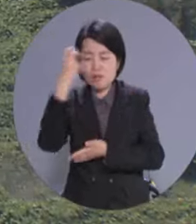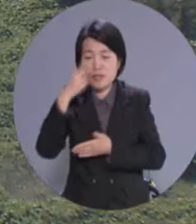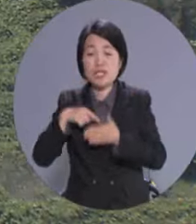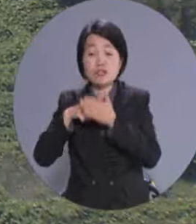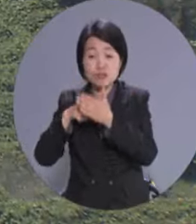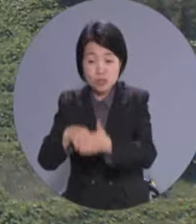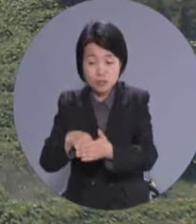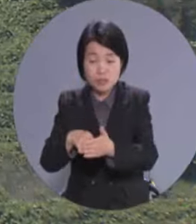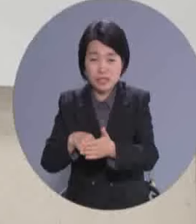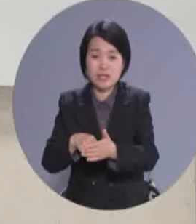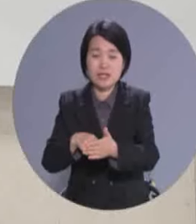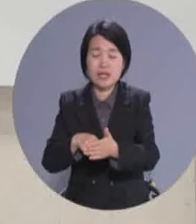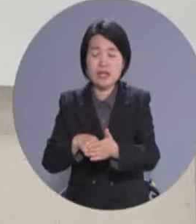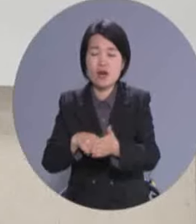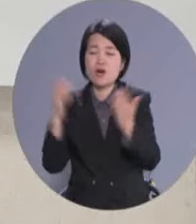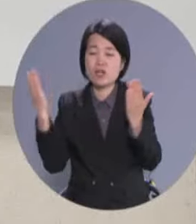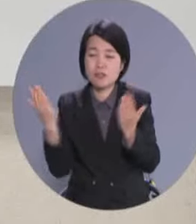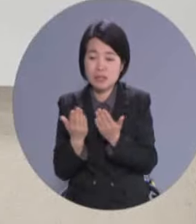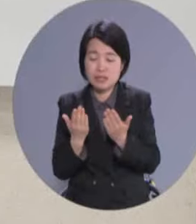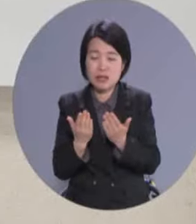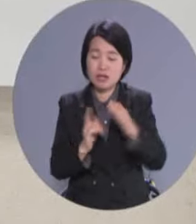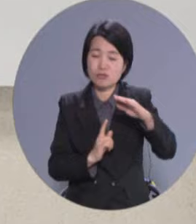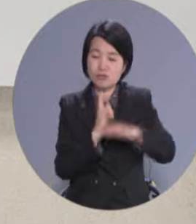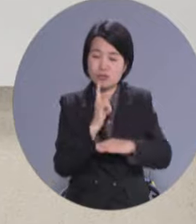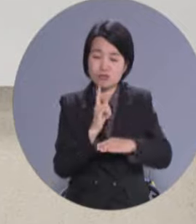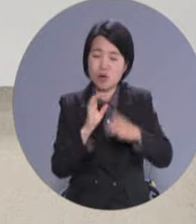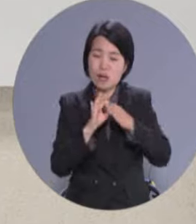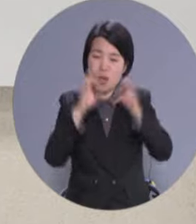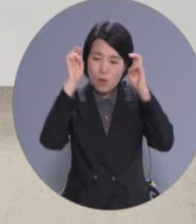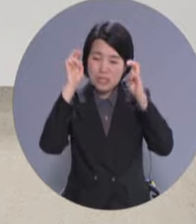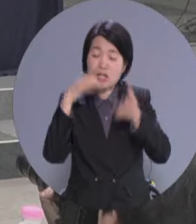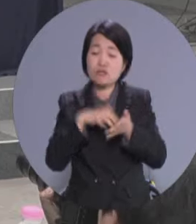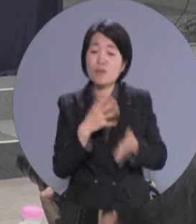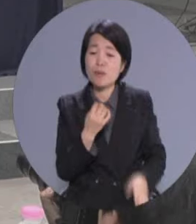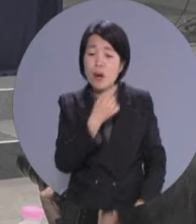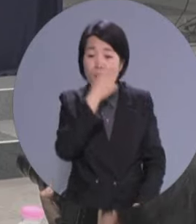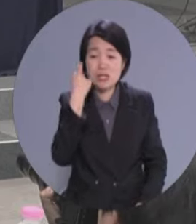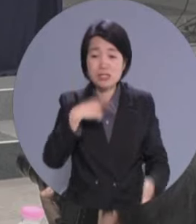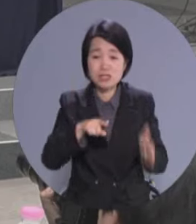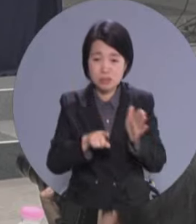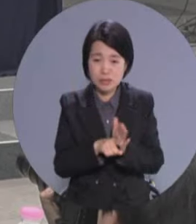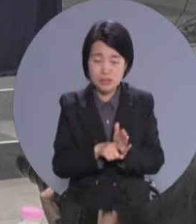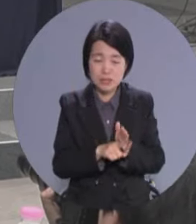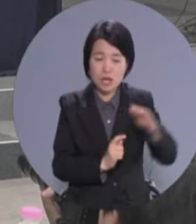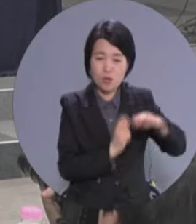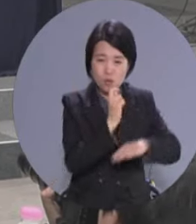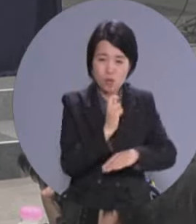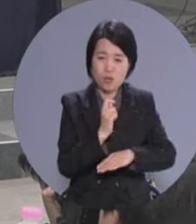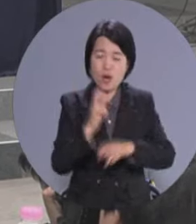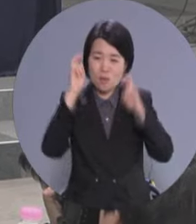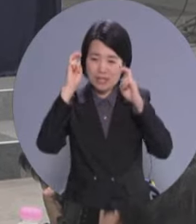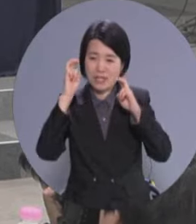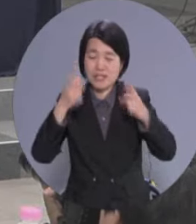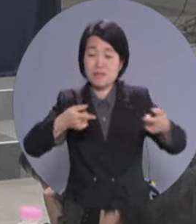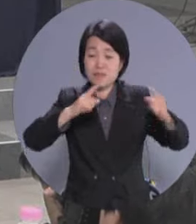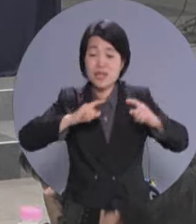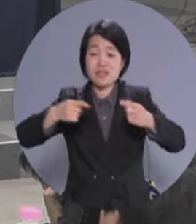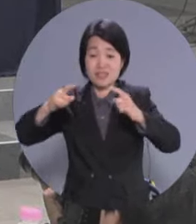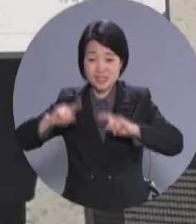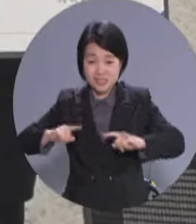정부는 이런 방침의 첫 후속 조치로 우주산업 기업 수요를 확정하기 위해 해당 지자체와 사업 시행자가 참석한